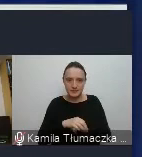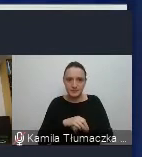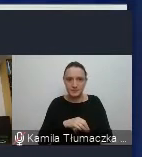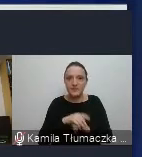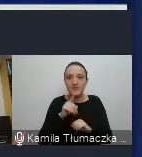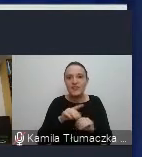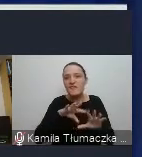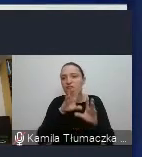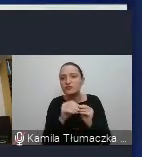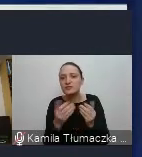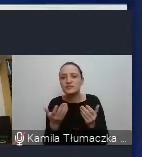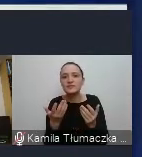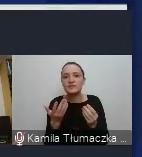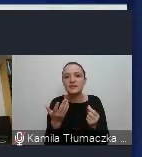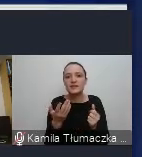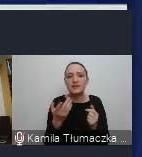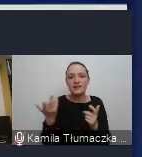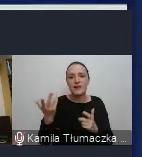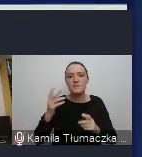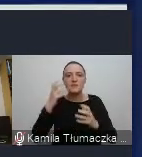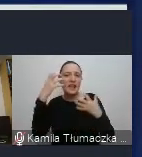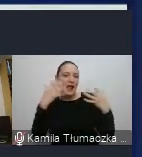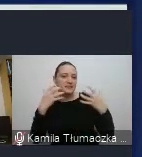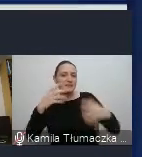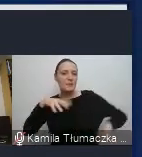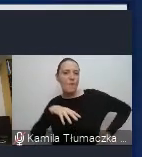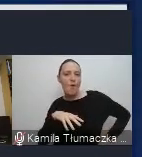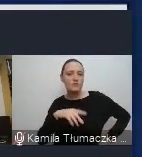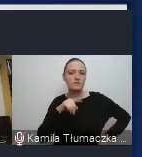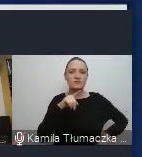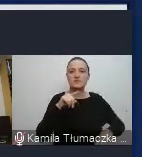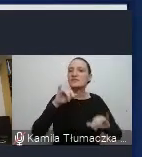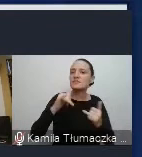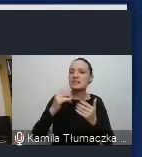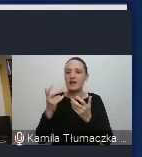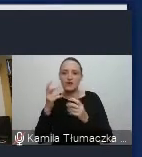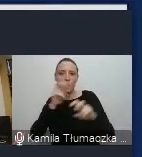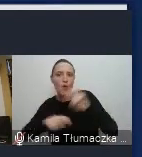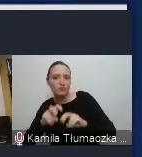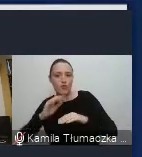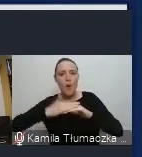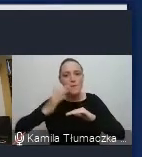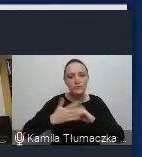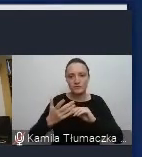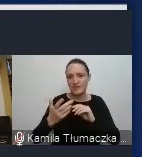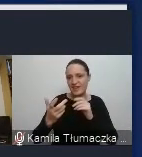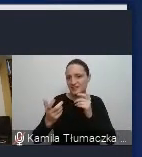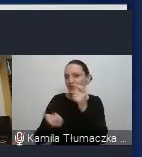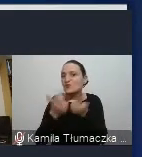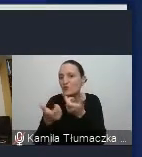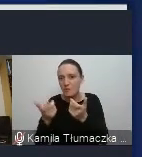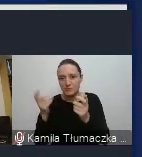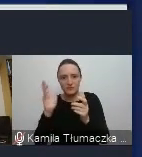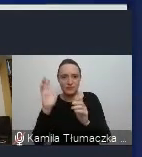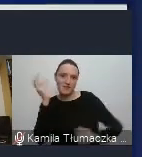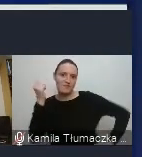o te wszystkie pozy, to co mówiłam, że dziecko ruszone od komputera, trzeba było takie różne wygibasy tutaj